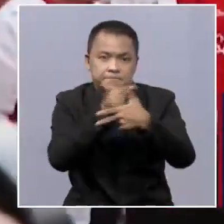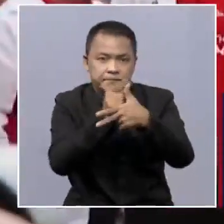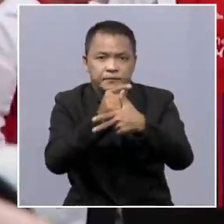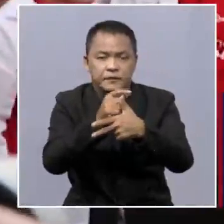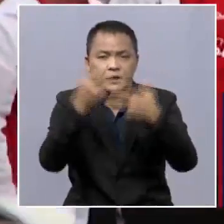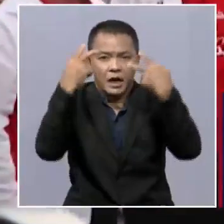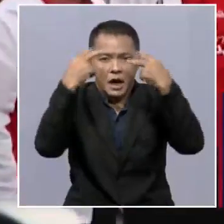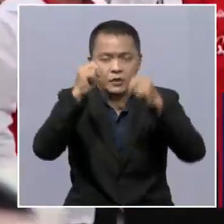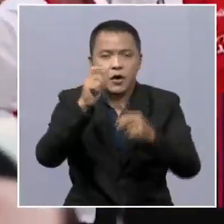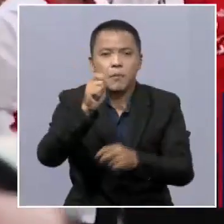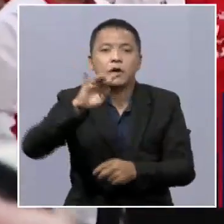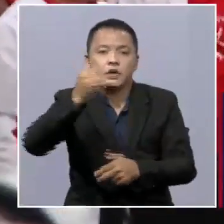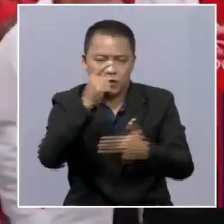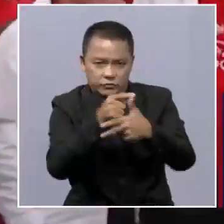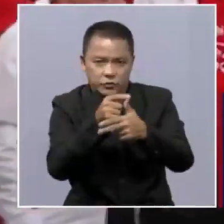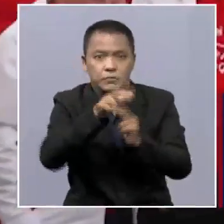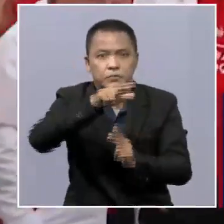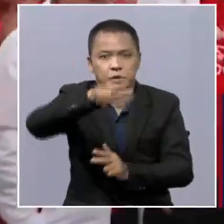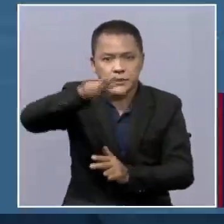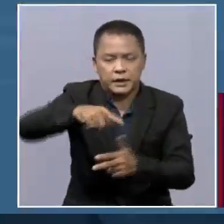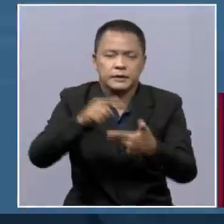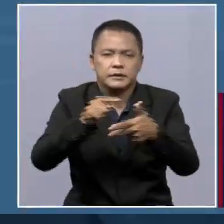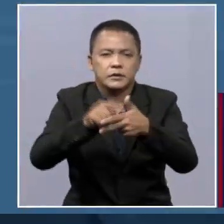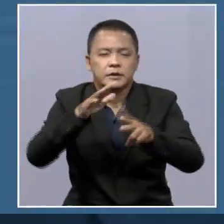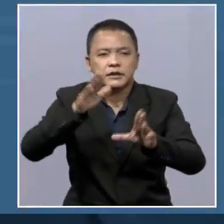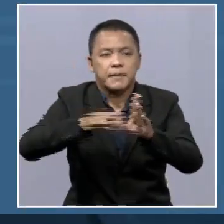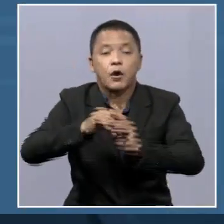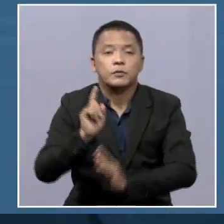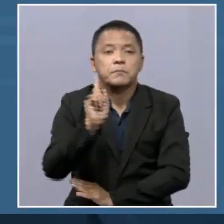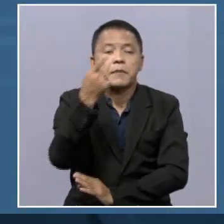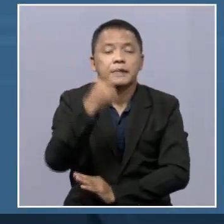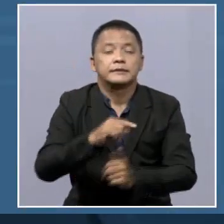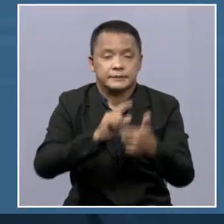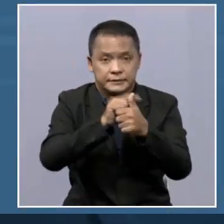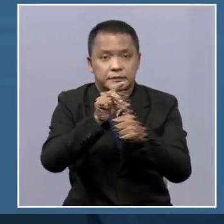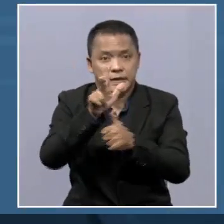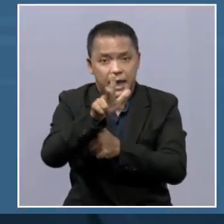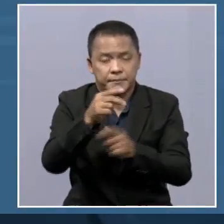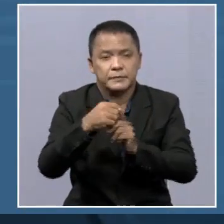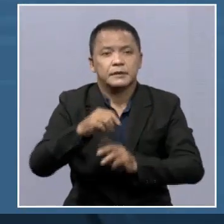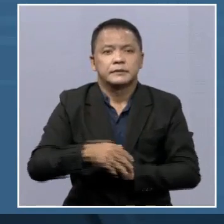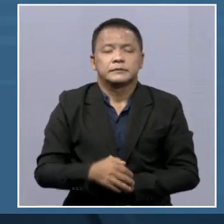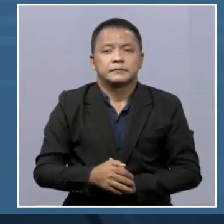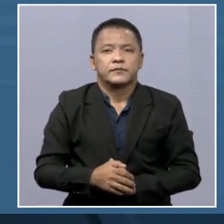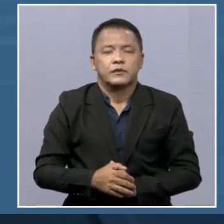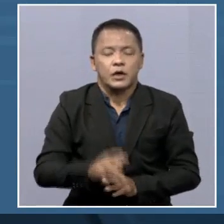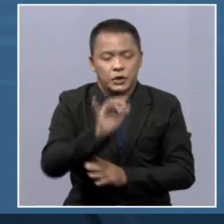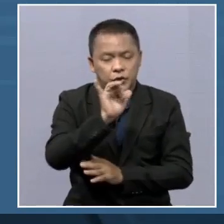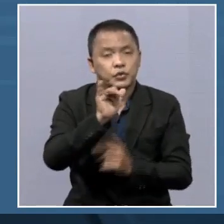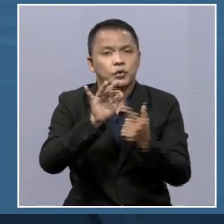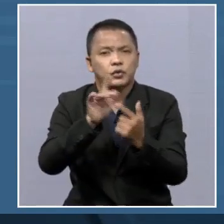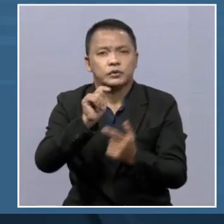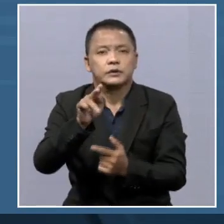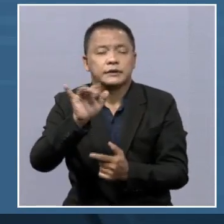ะคะจากค่ายเพื่อไทยคุณผู้ชมก็ประกอบไปด้วยผู้สมัครหน้าใหม่คือเขต3จ่ายุทธคลอง3นะคะหรือว่าคุ